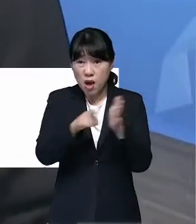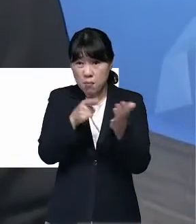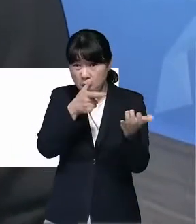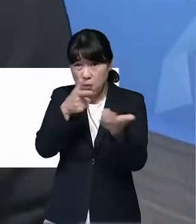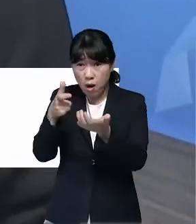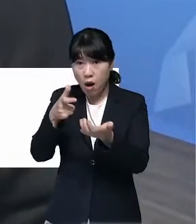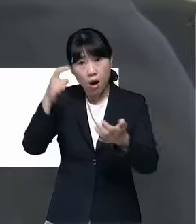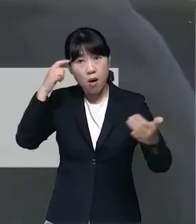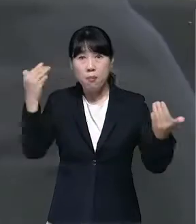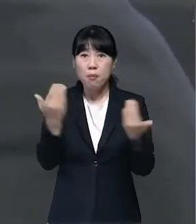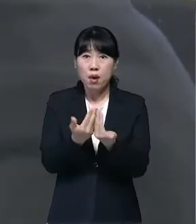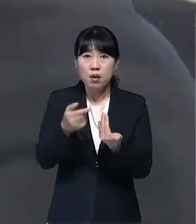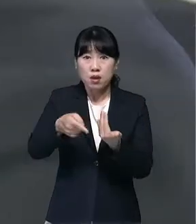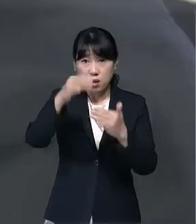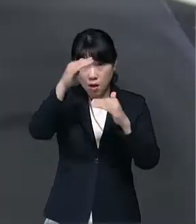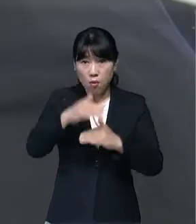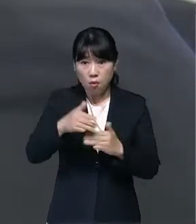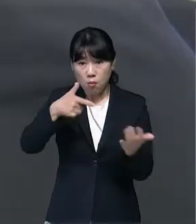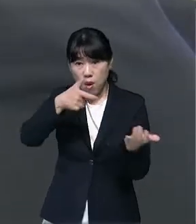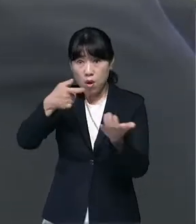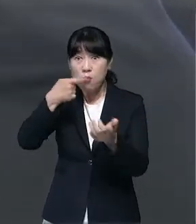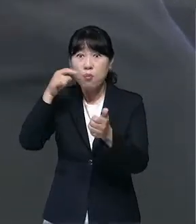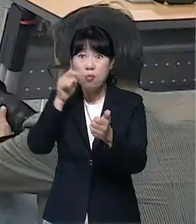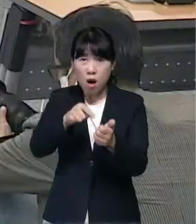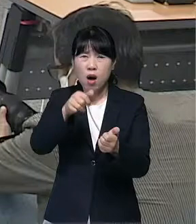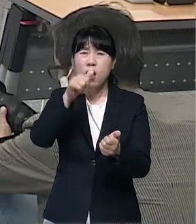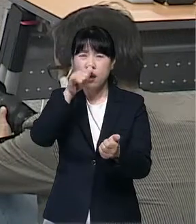것이자 발포 명령이 있었다는 방증입니다.